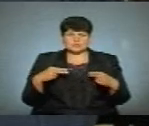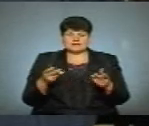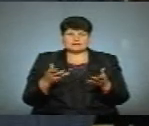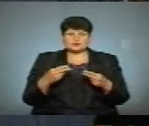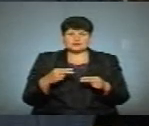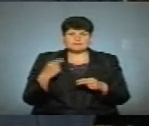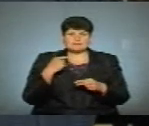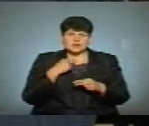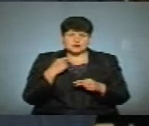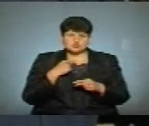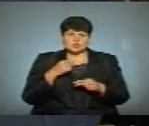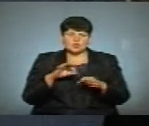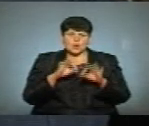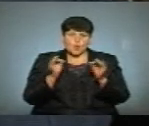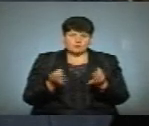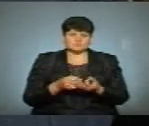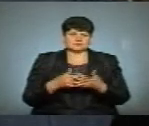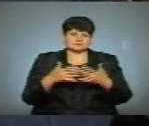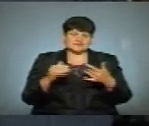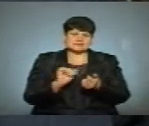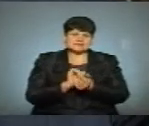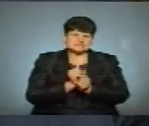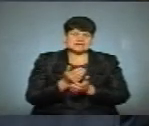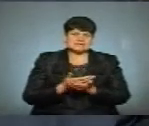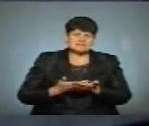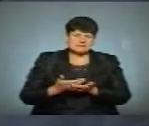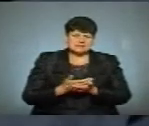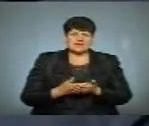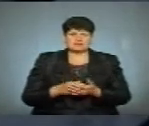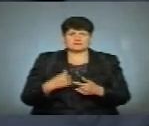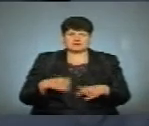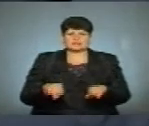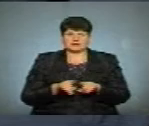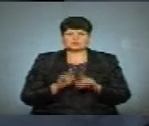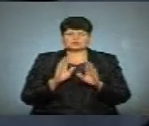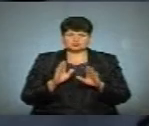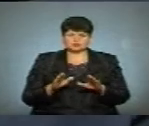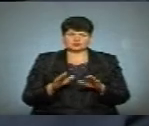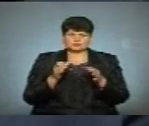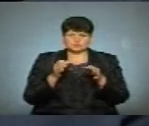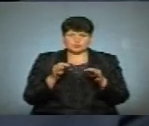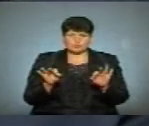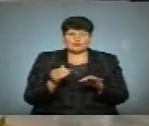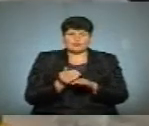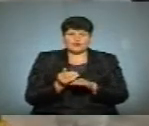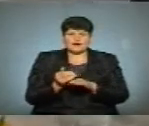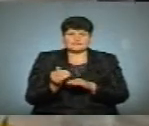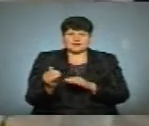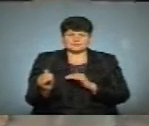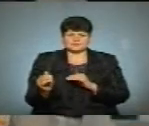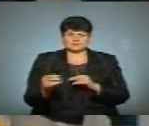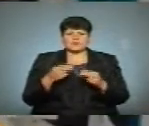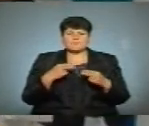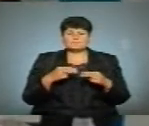продається м'ясо, копчені вироби, сир, сметана. Тобто ми теж будемо запускати поетапно.